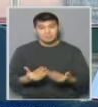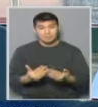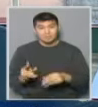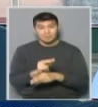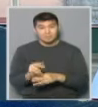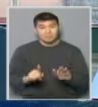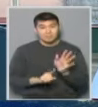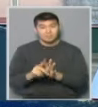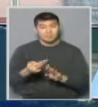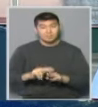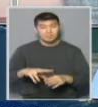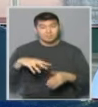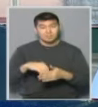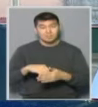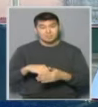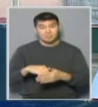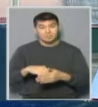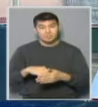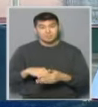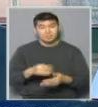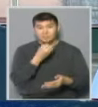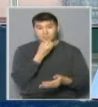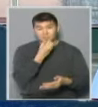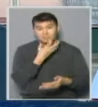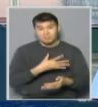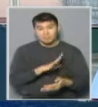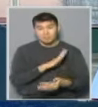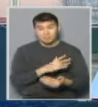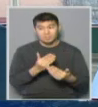ремонт жасадық, біреуі өз жағдайы жақсы.